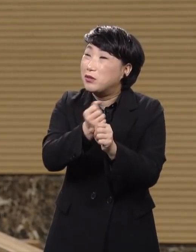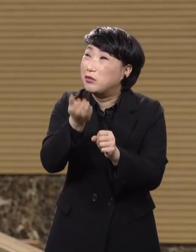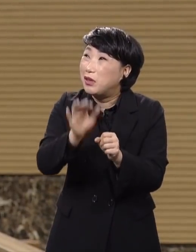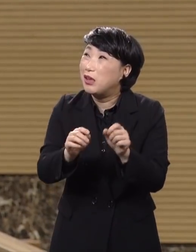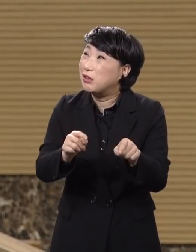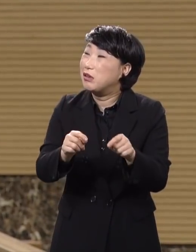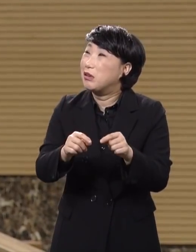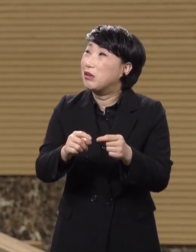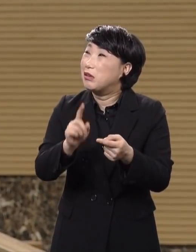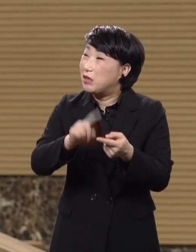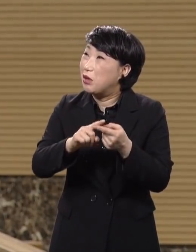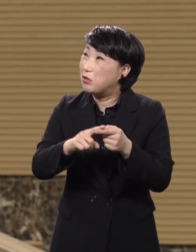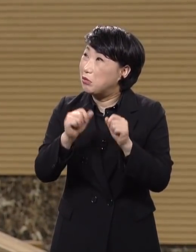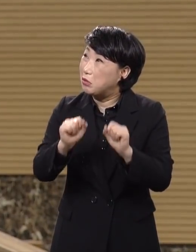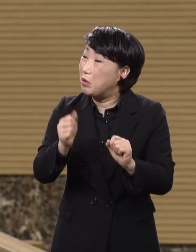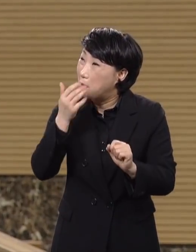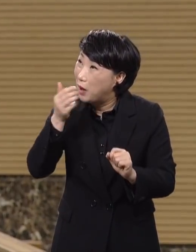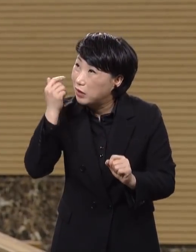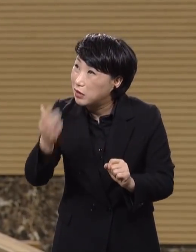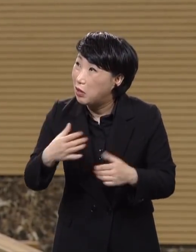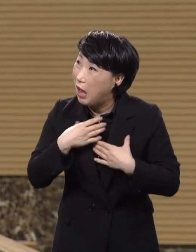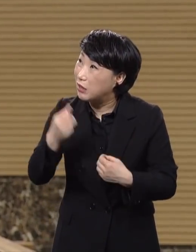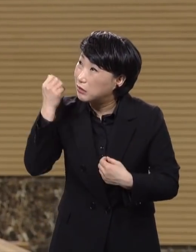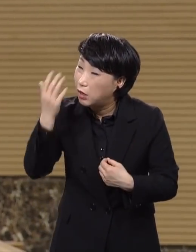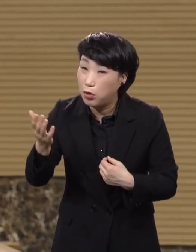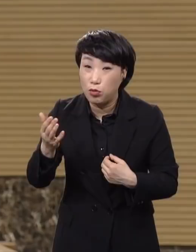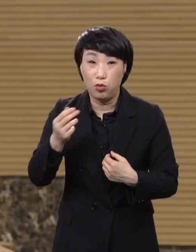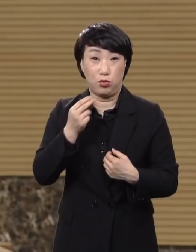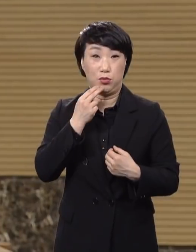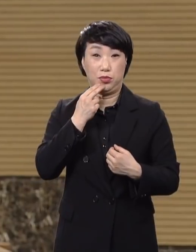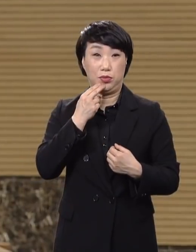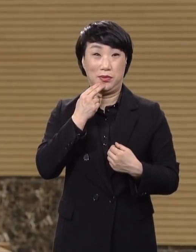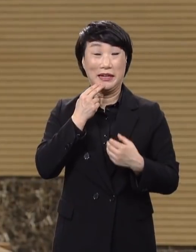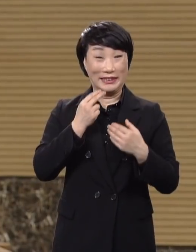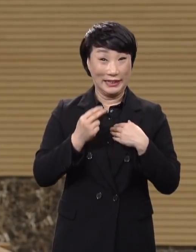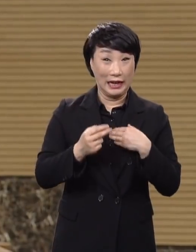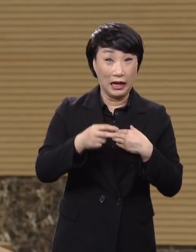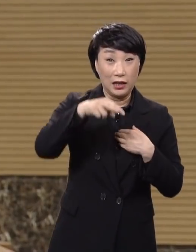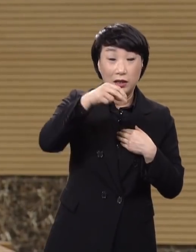있나요? 안 물어봐. 저는